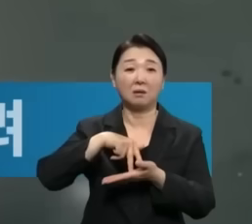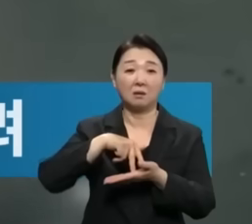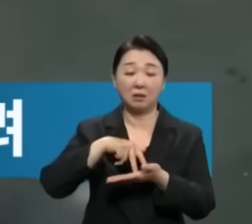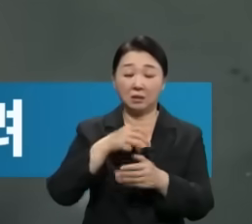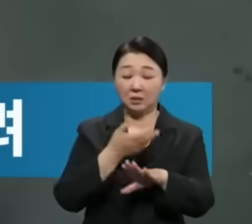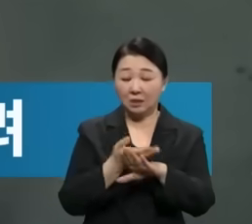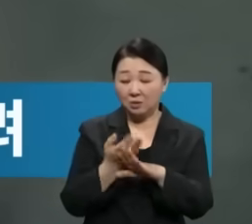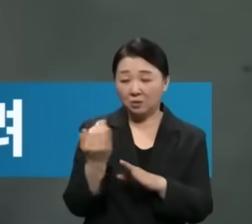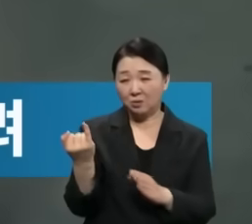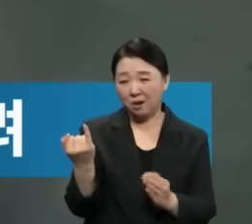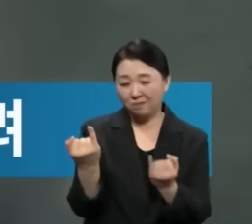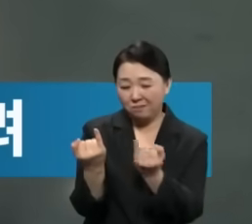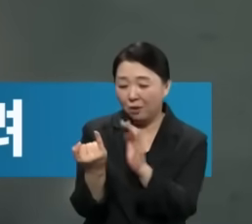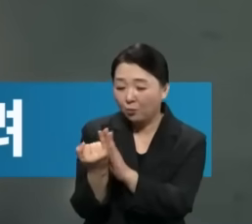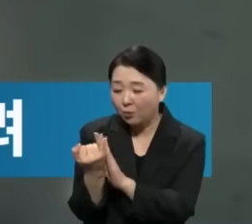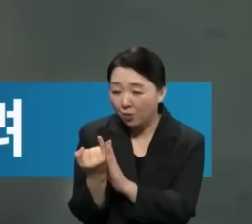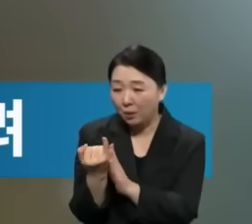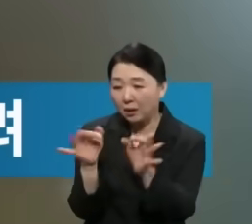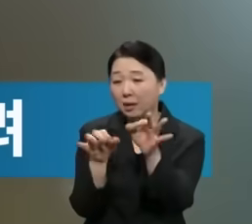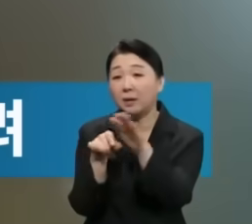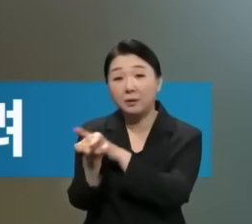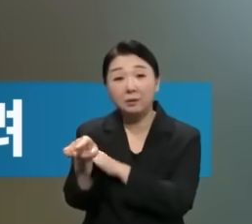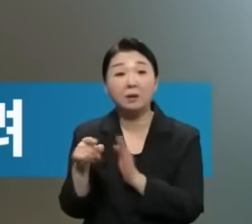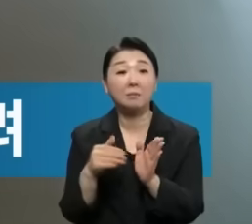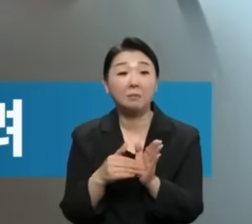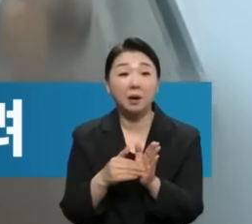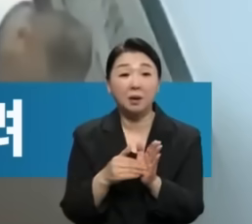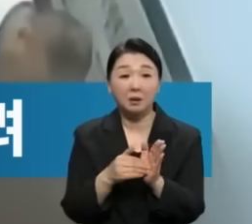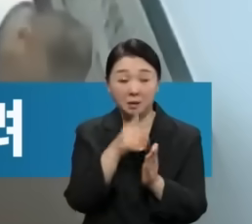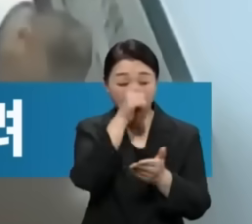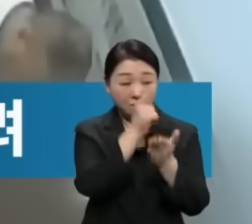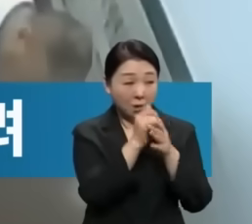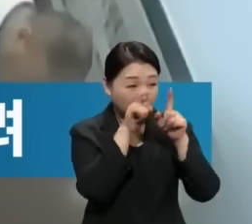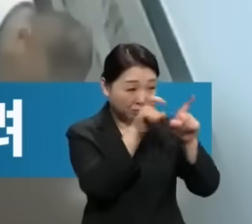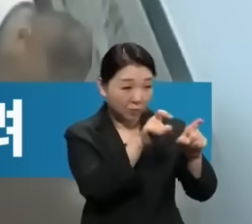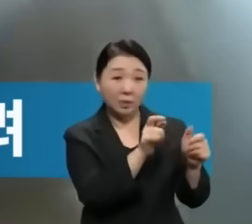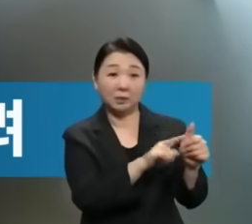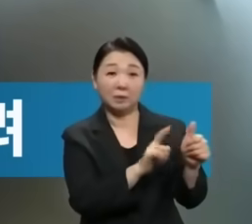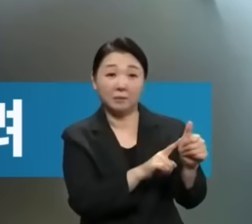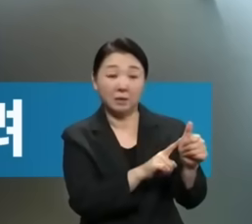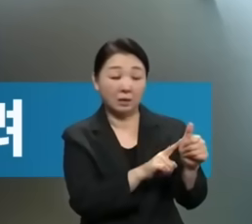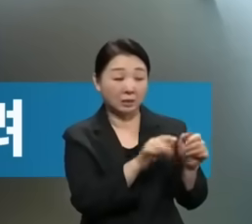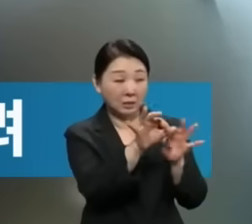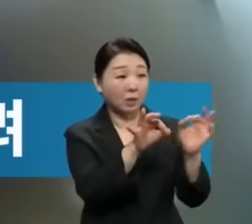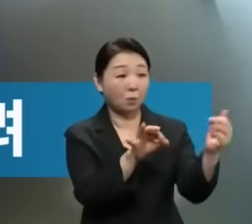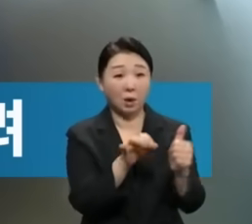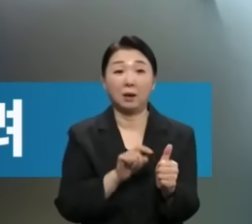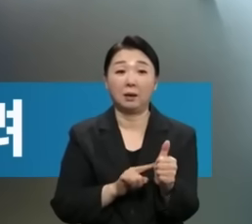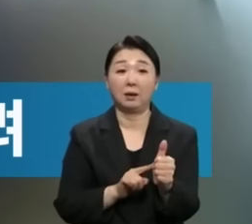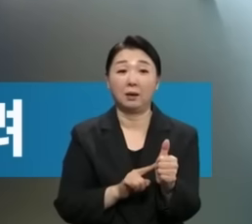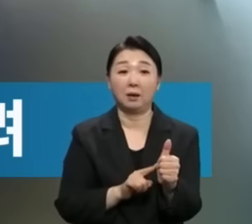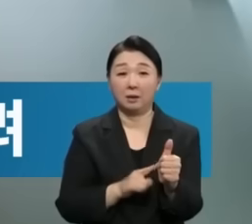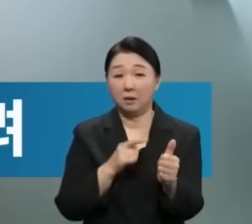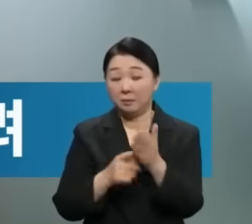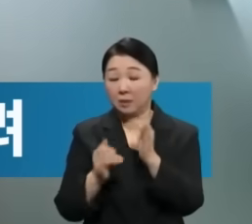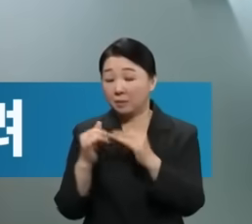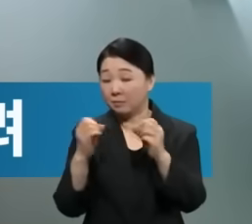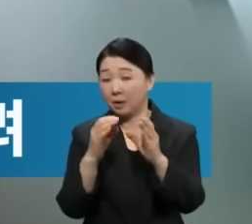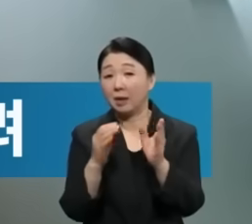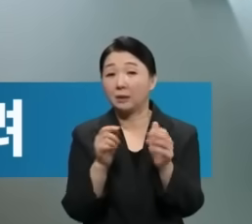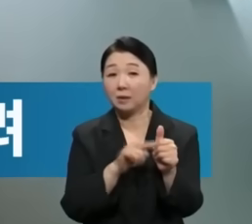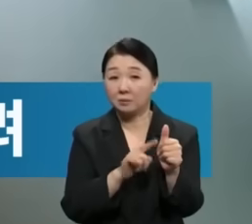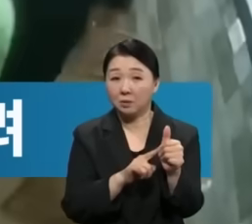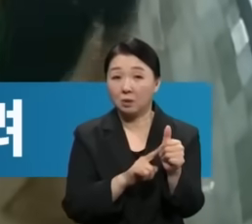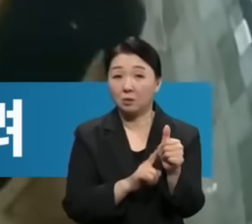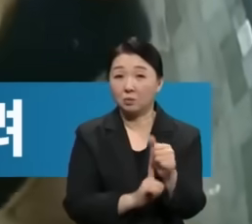여성이 다가와 위로하고 가게 안으로 들어갔는데 범인으로 추정되는 남자가 가게로 들어옵니다. 피해자와 대화하던